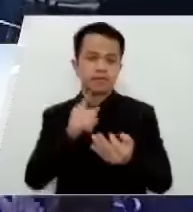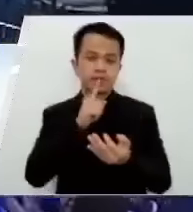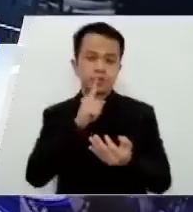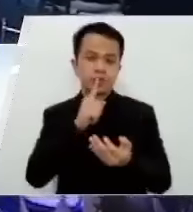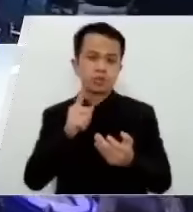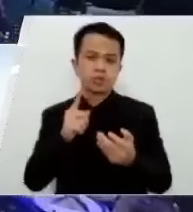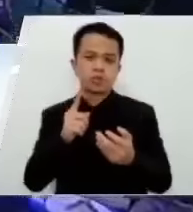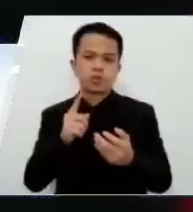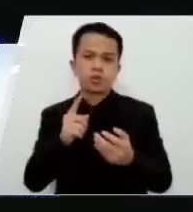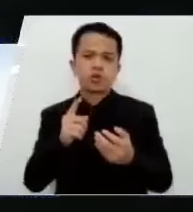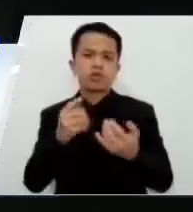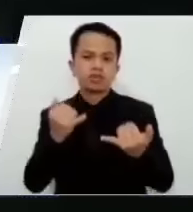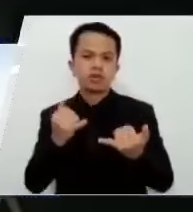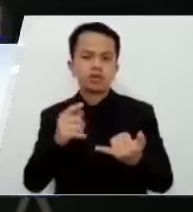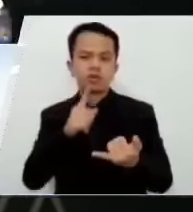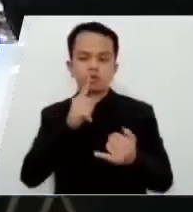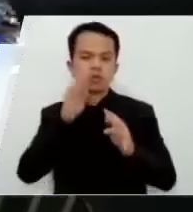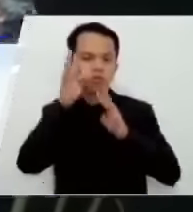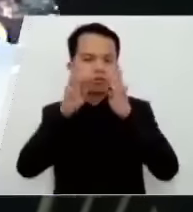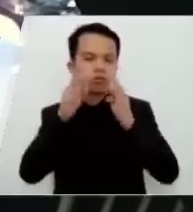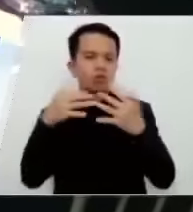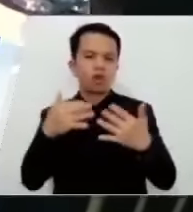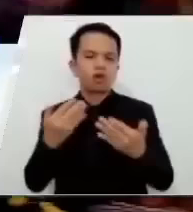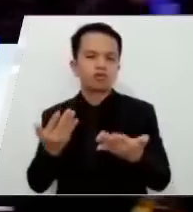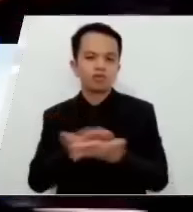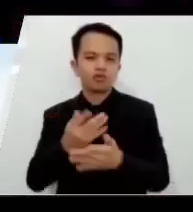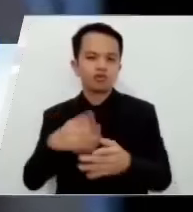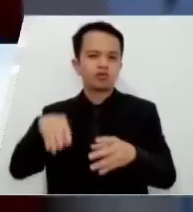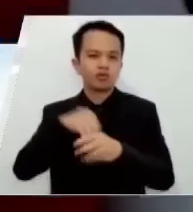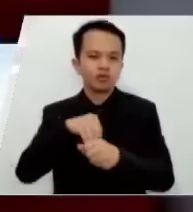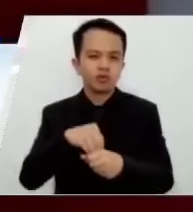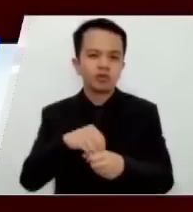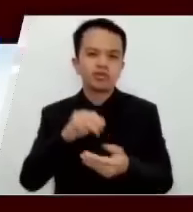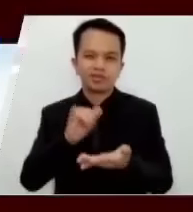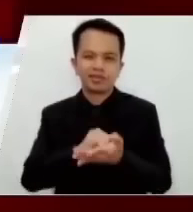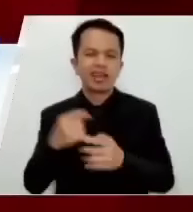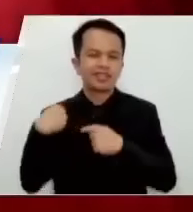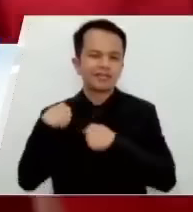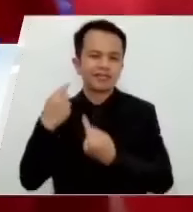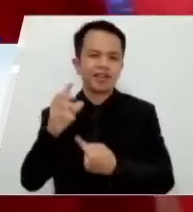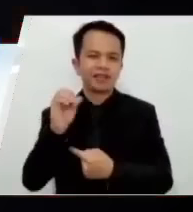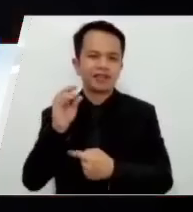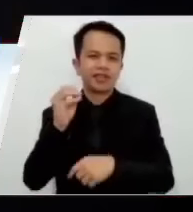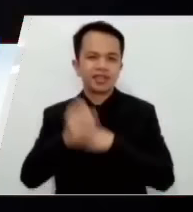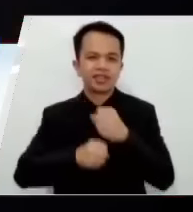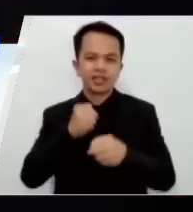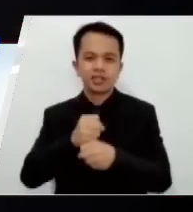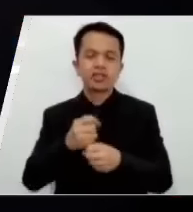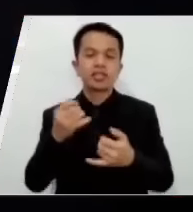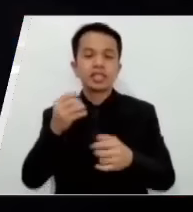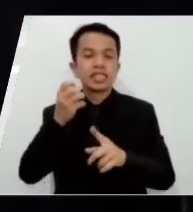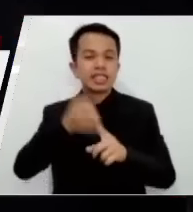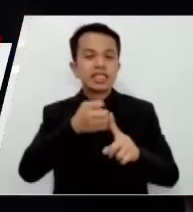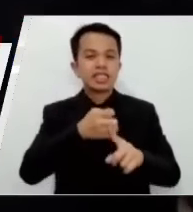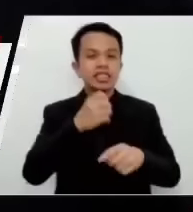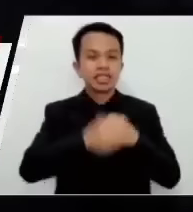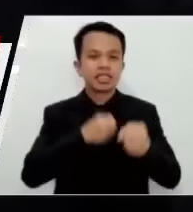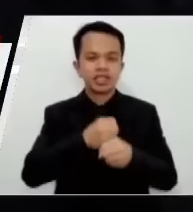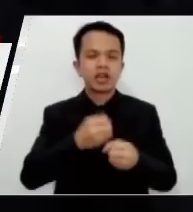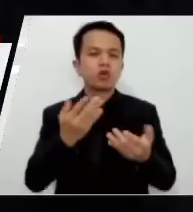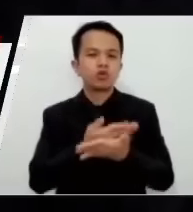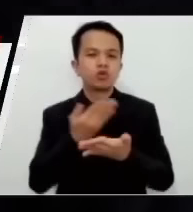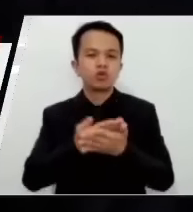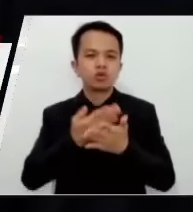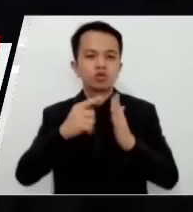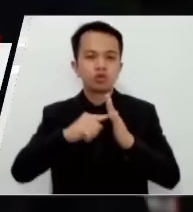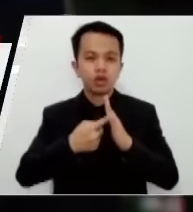reinvent this is Why we've been here going on 15 years each year is a new chapter and right